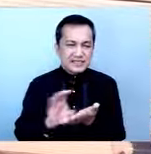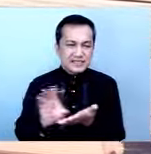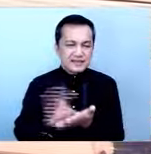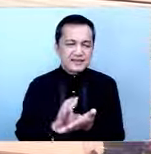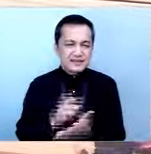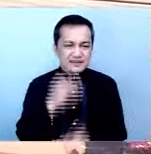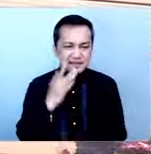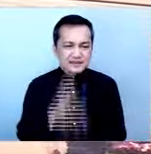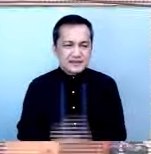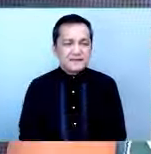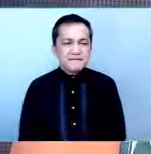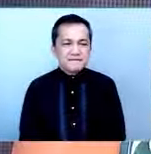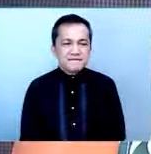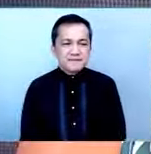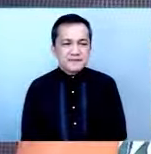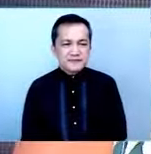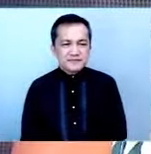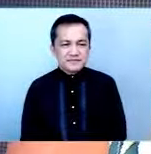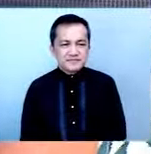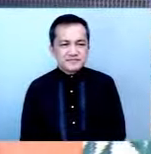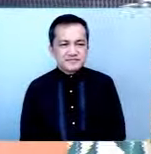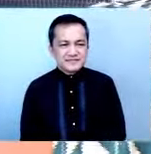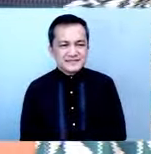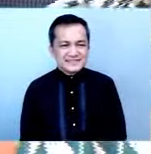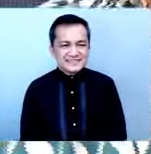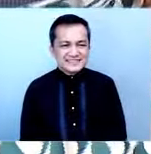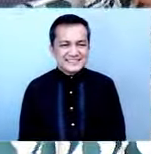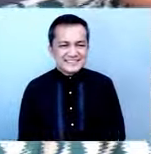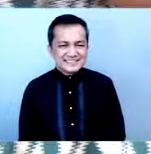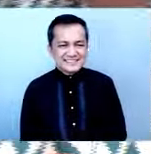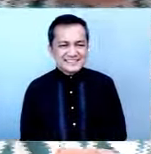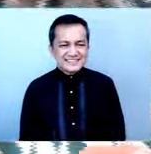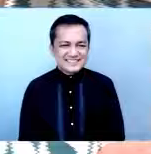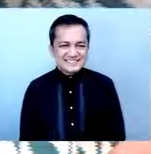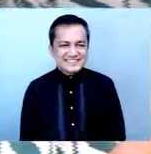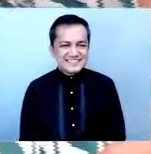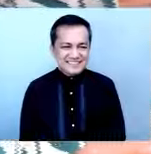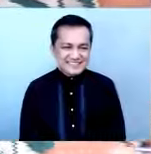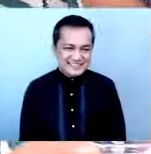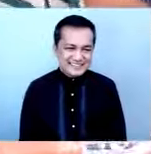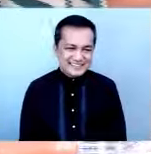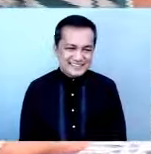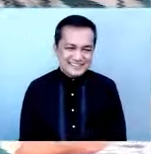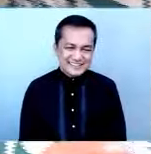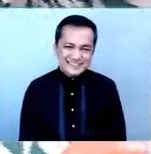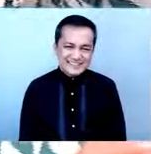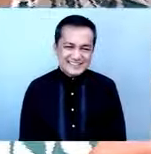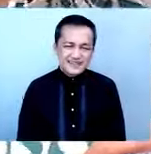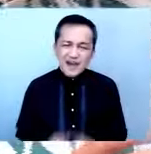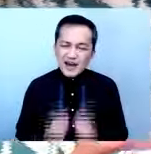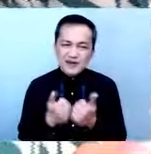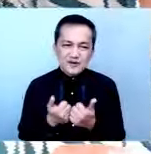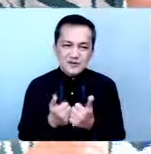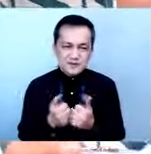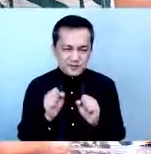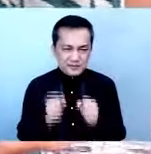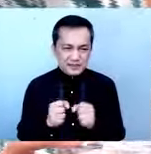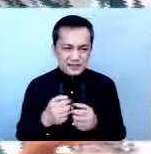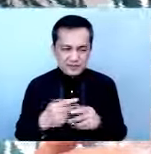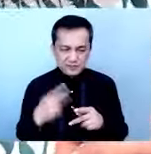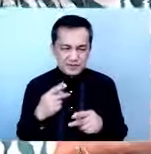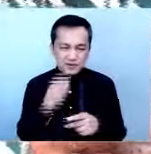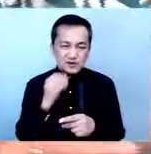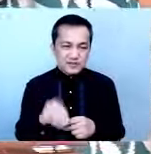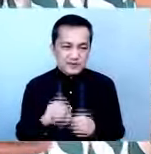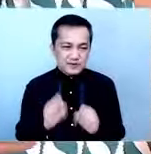is coffee or you want milk? This is fine. Wow, lahat pala ng... Uy, meron din ito. So, paano pwede din nila i-pre-order ito, mga yes,